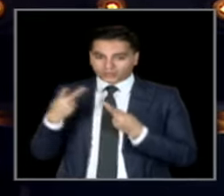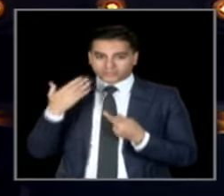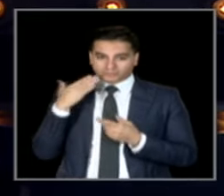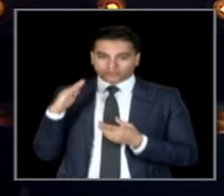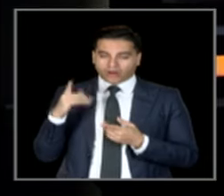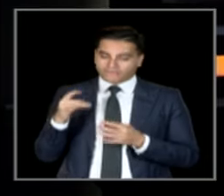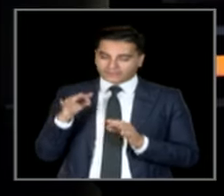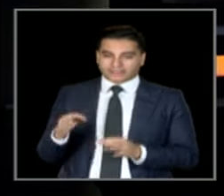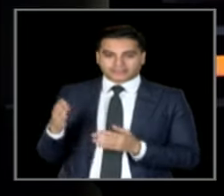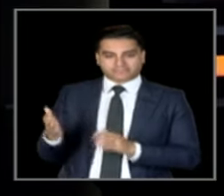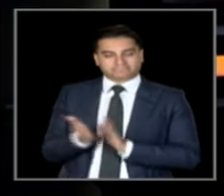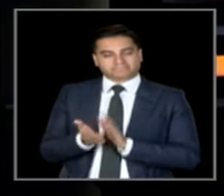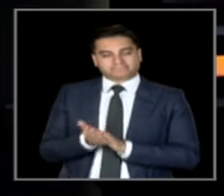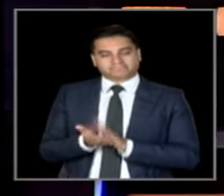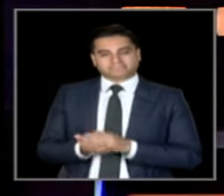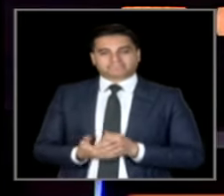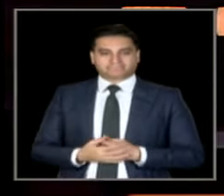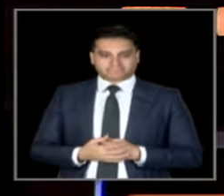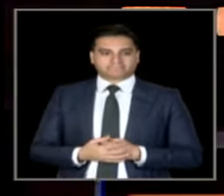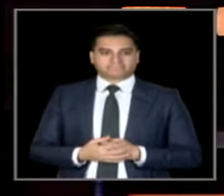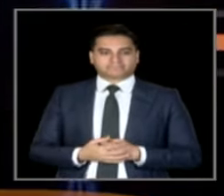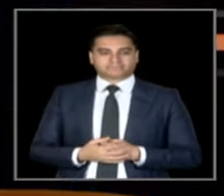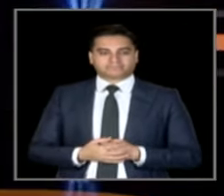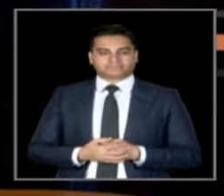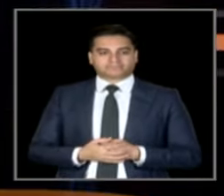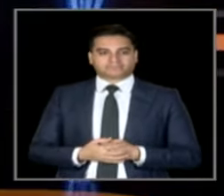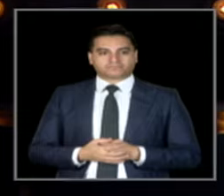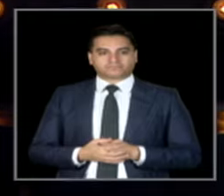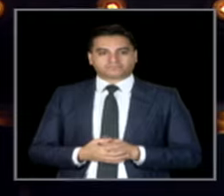البطوله بشرف بجد.